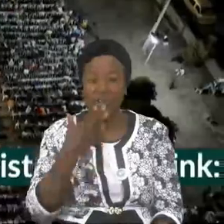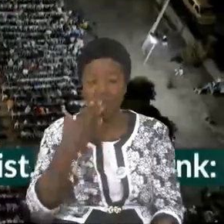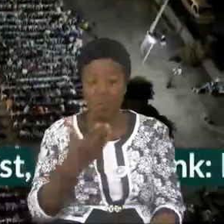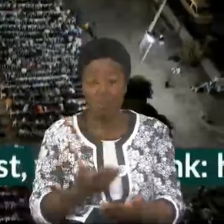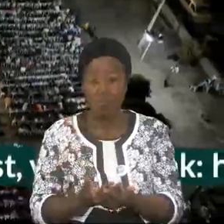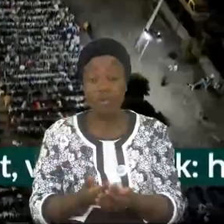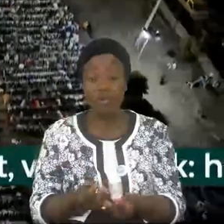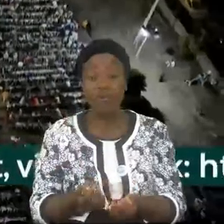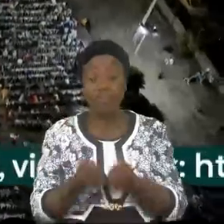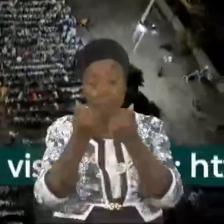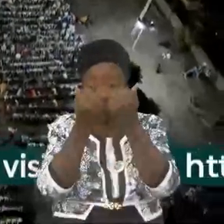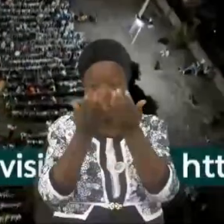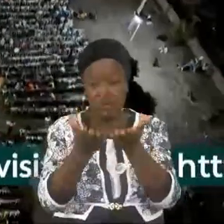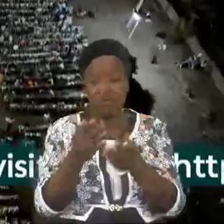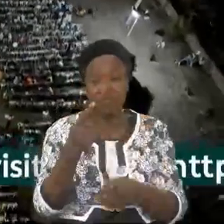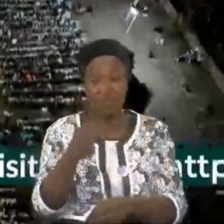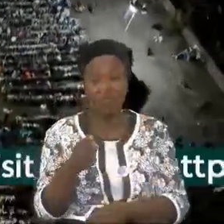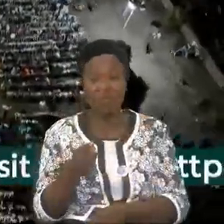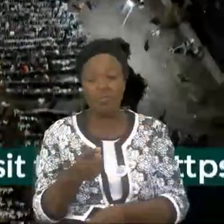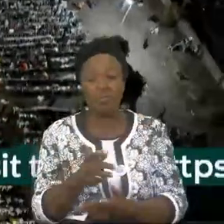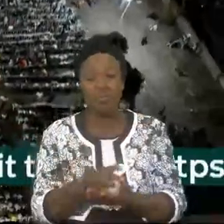Il y a une bonne nouvelle pour vous.